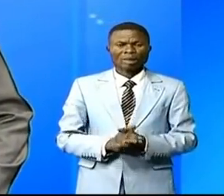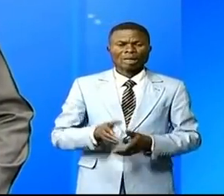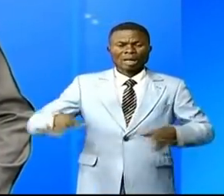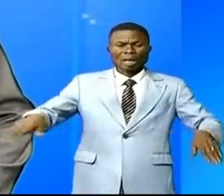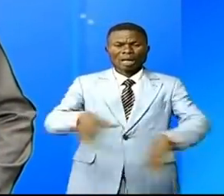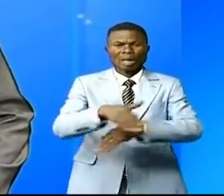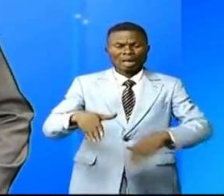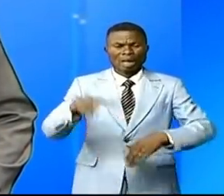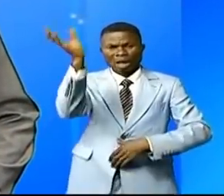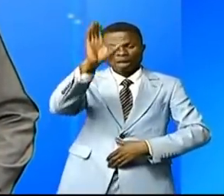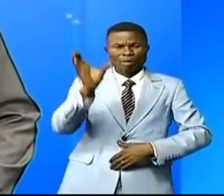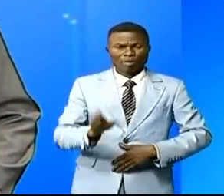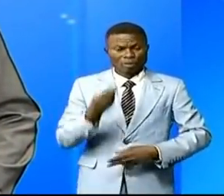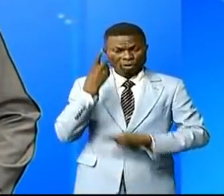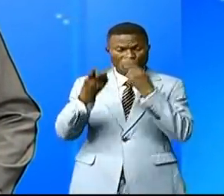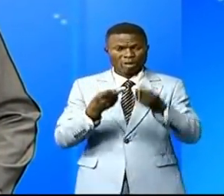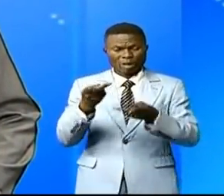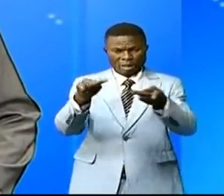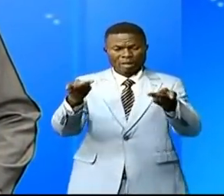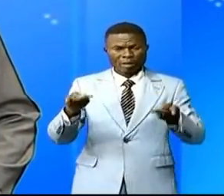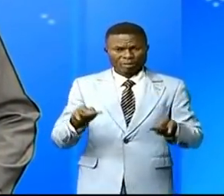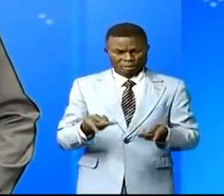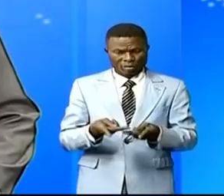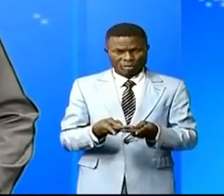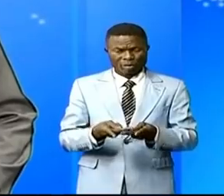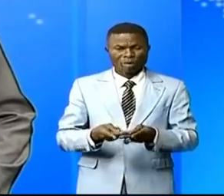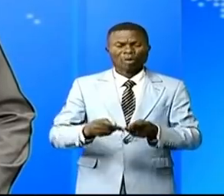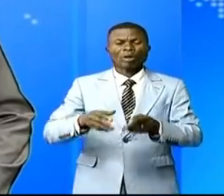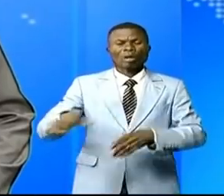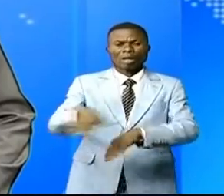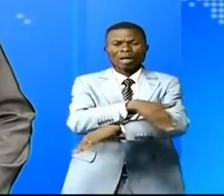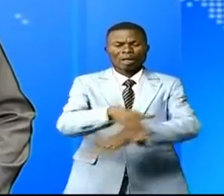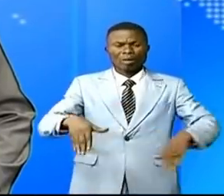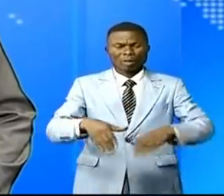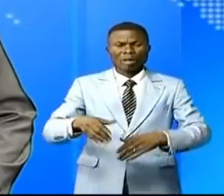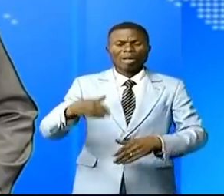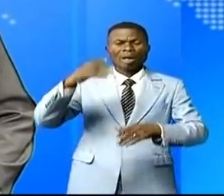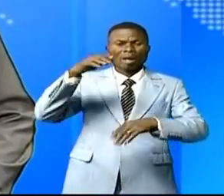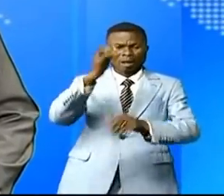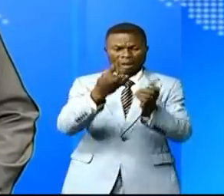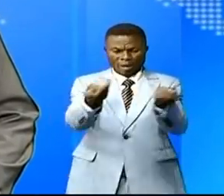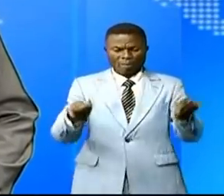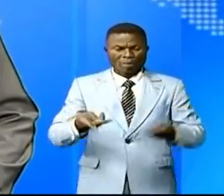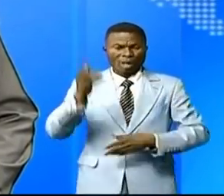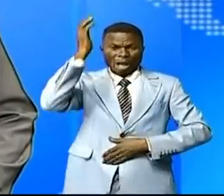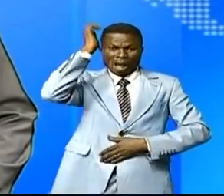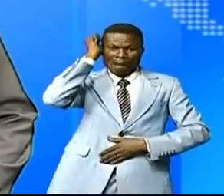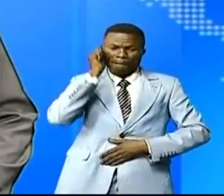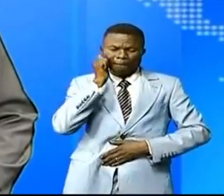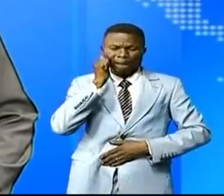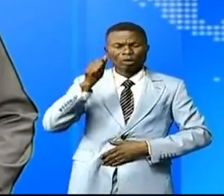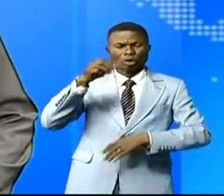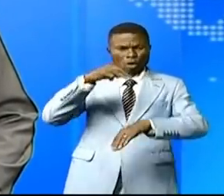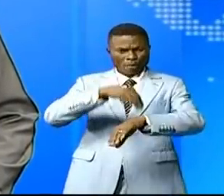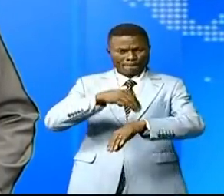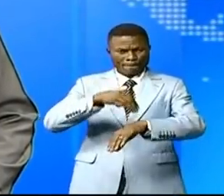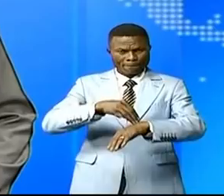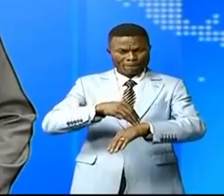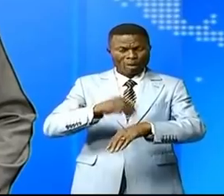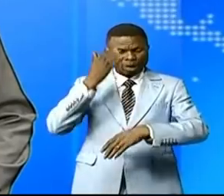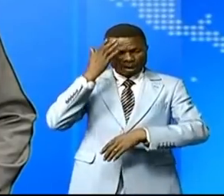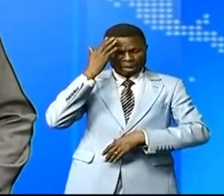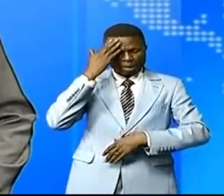central a visité les différents coins des péages, parmi lesquels le port de Matadi. Roger Nseka a voulu se rendre